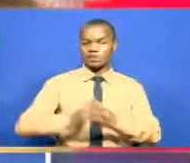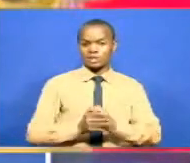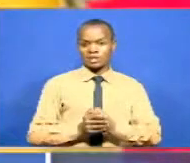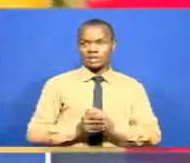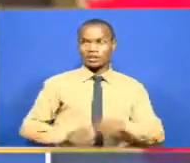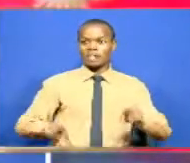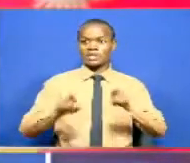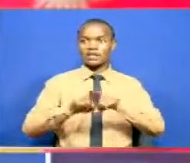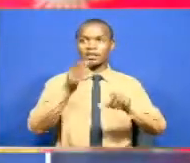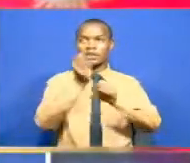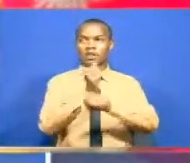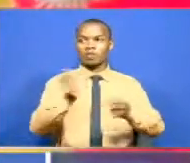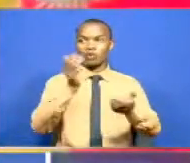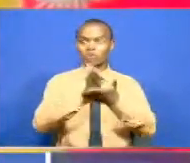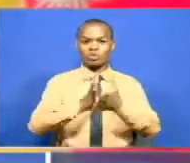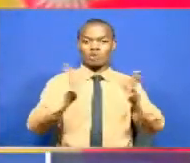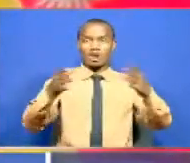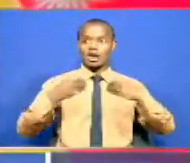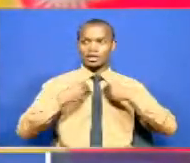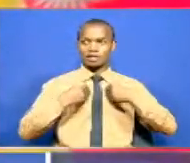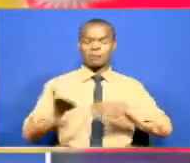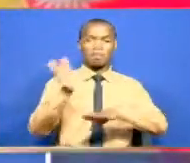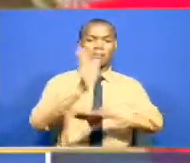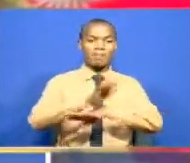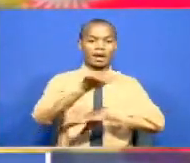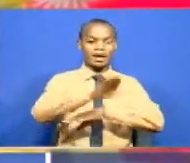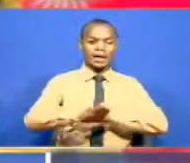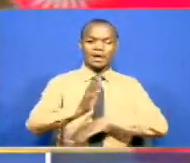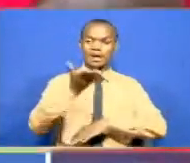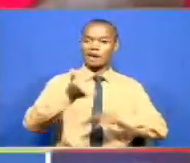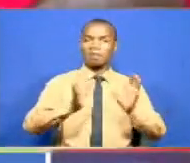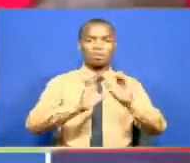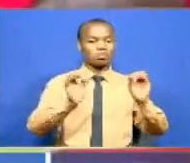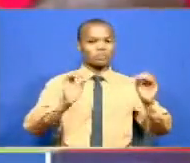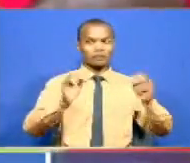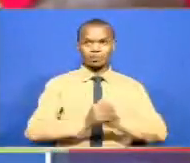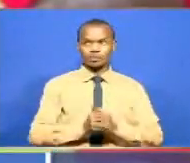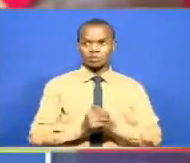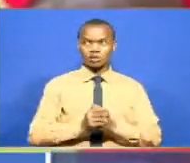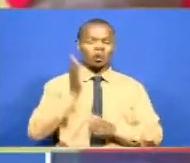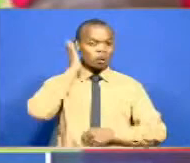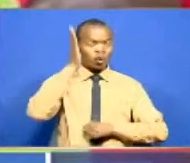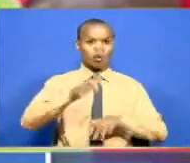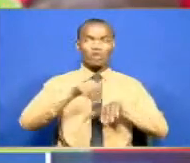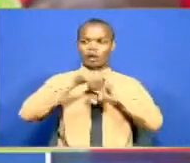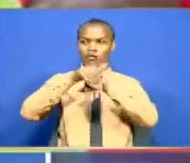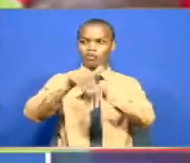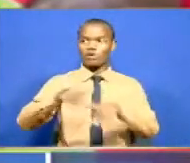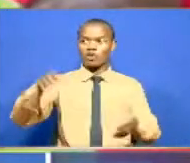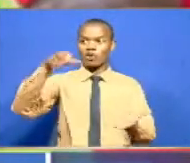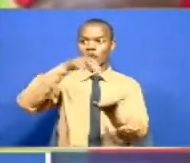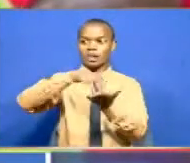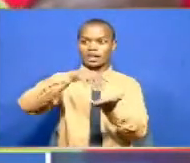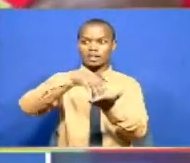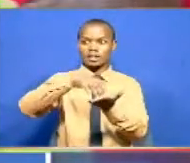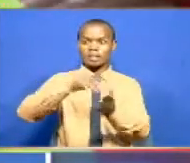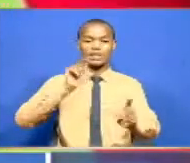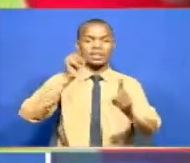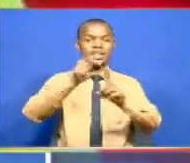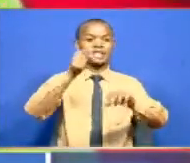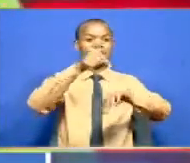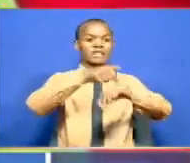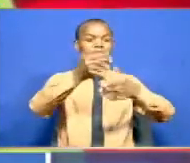huyo hawezi kubaliwa arudi hapa kwa hii boma. Sheria inasema hivyo. Tutafuatilia hii kesi mpaka